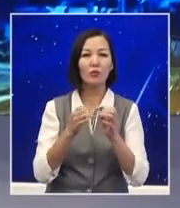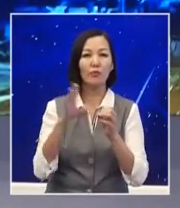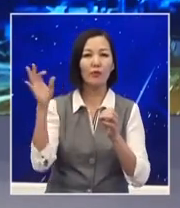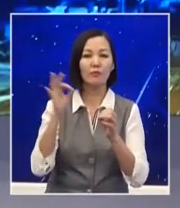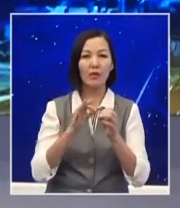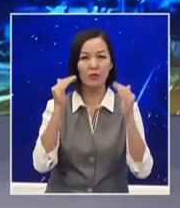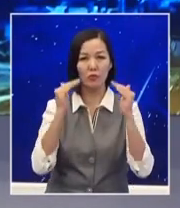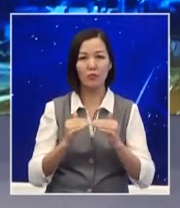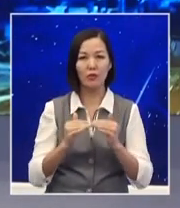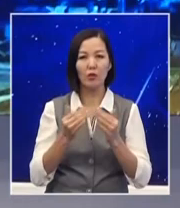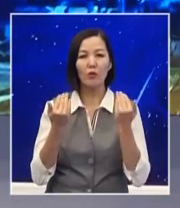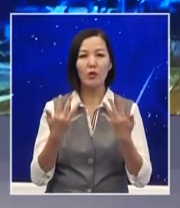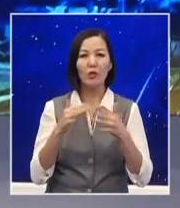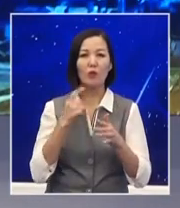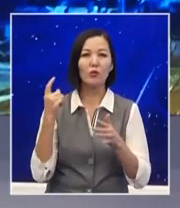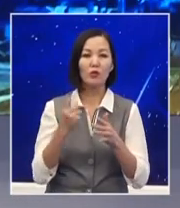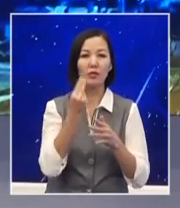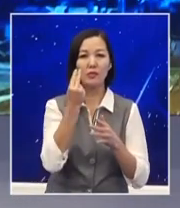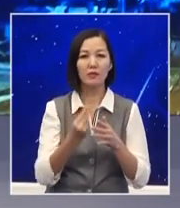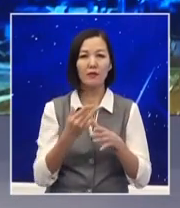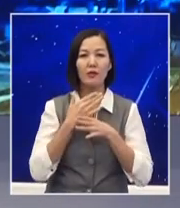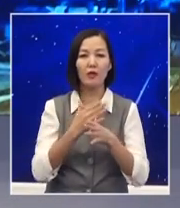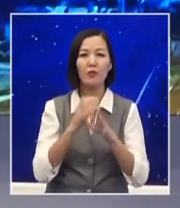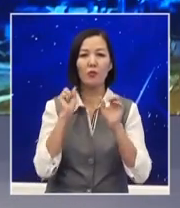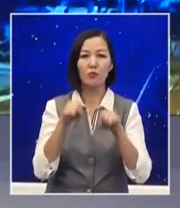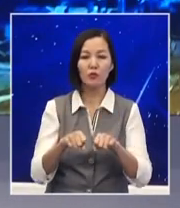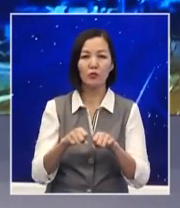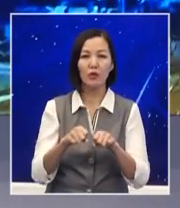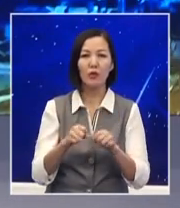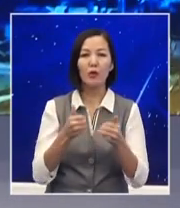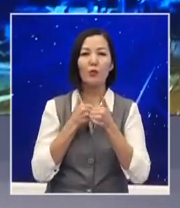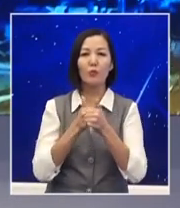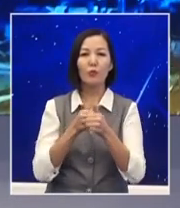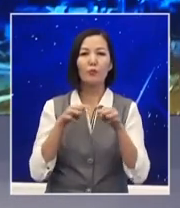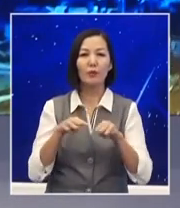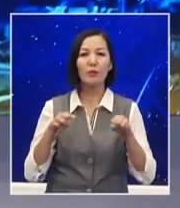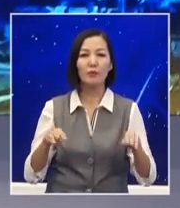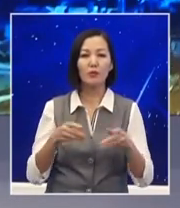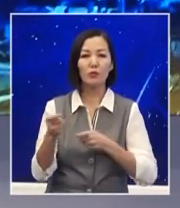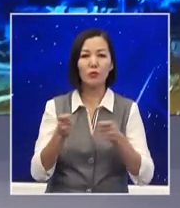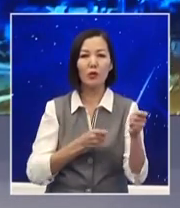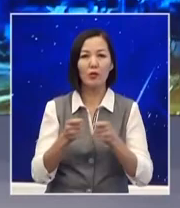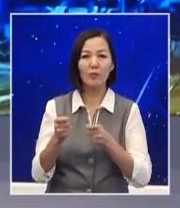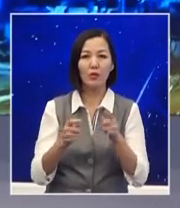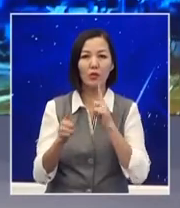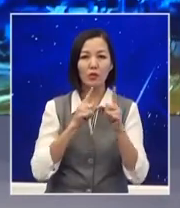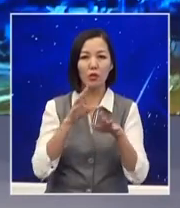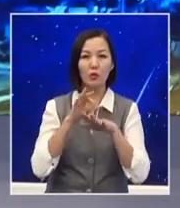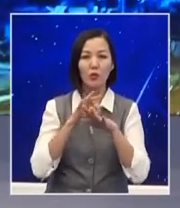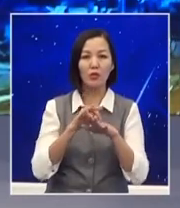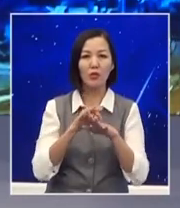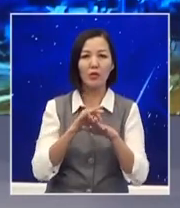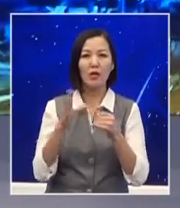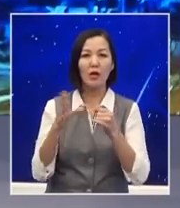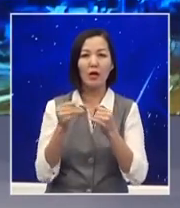15% азаяды. Бұған ауыл шаруашылығын цифрландыру арқылы қол жеткізуге болады. Бүгін премьер-министрдің төрағалығымен үкіметтік селектор өтті.